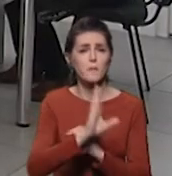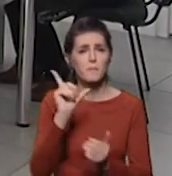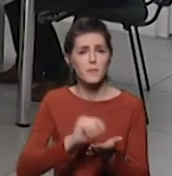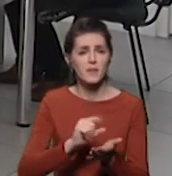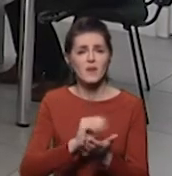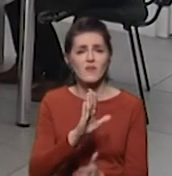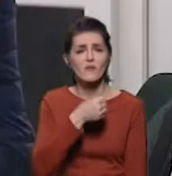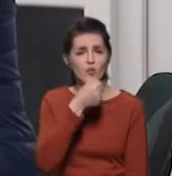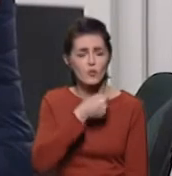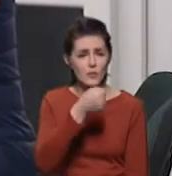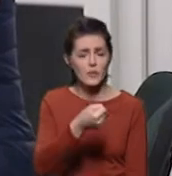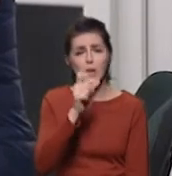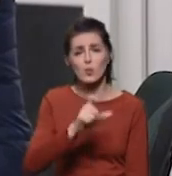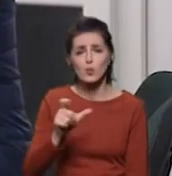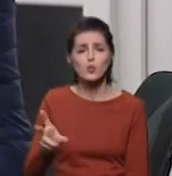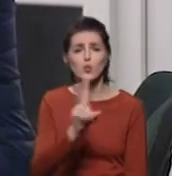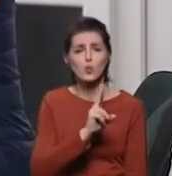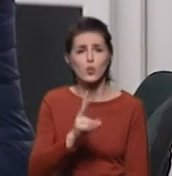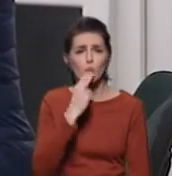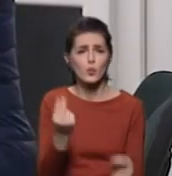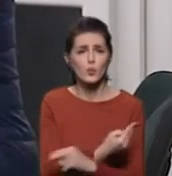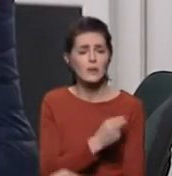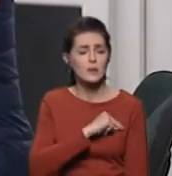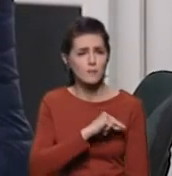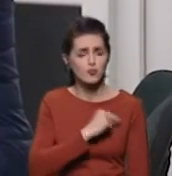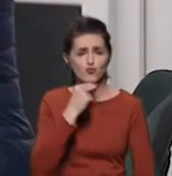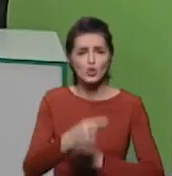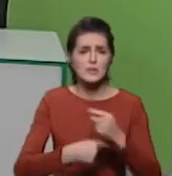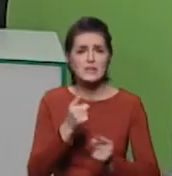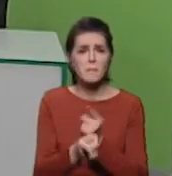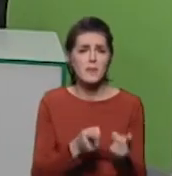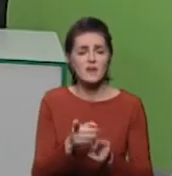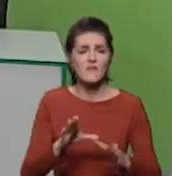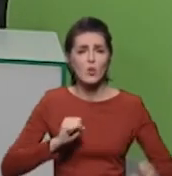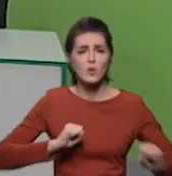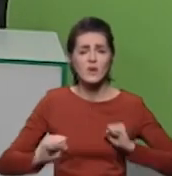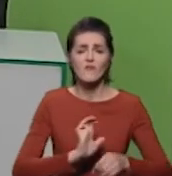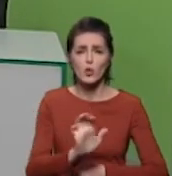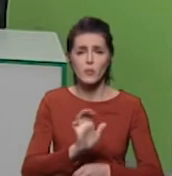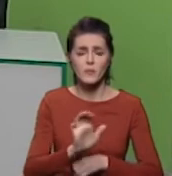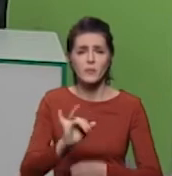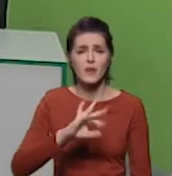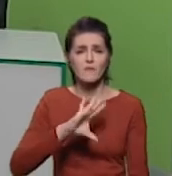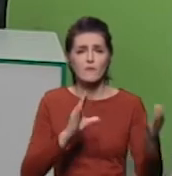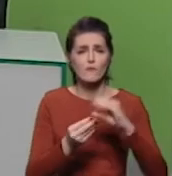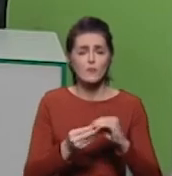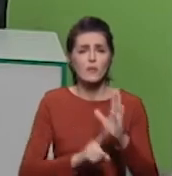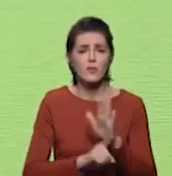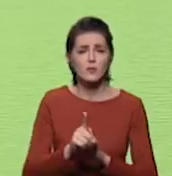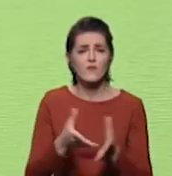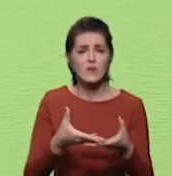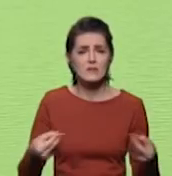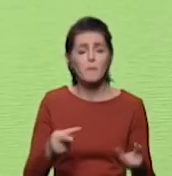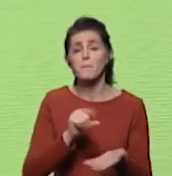за віком людям, які втратили роботу через зміни в організації виробництва. І загалом на початку